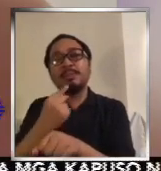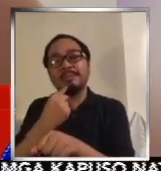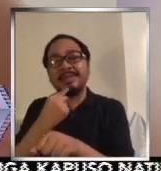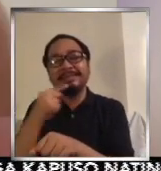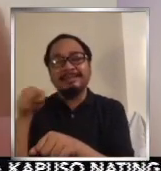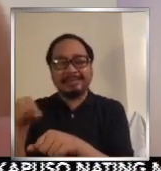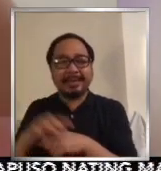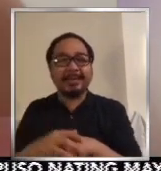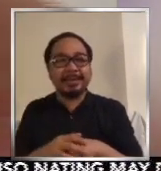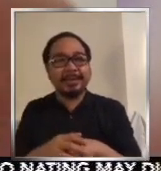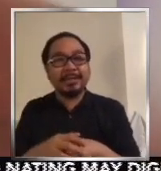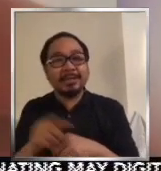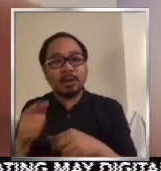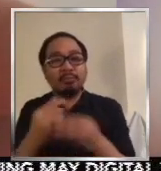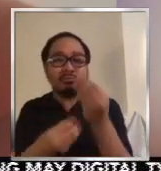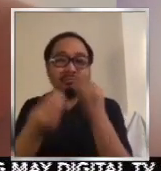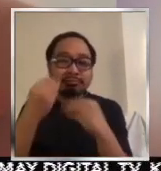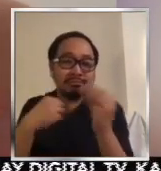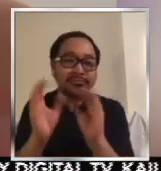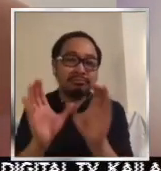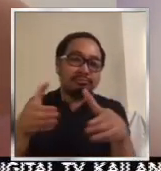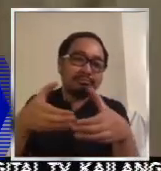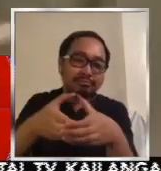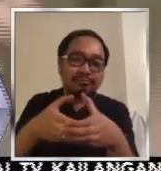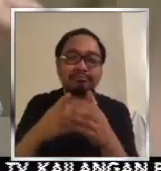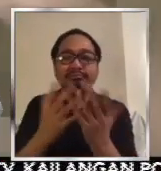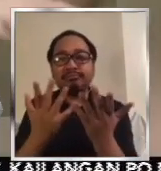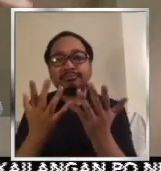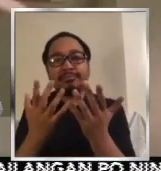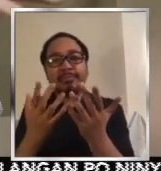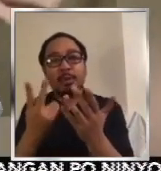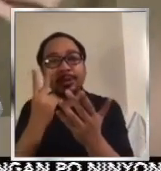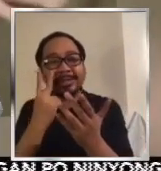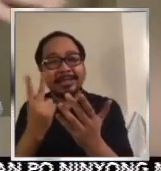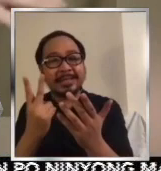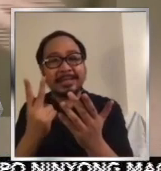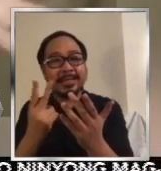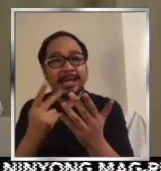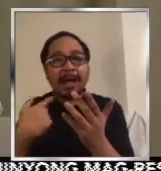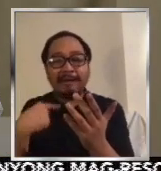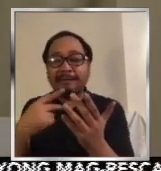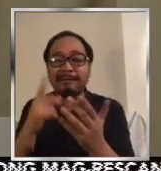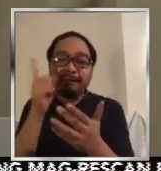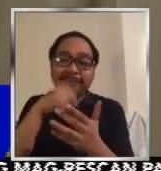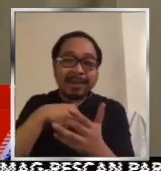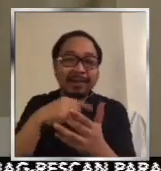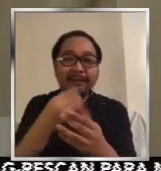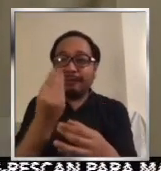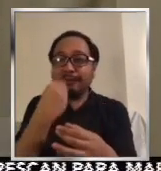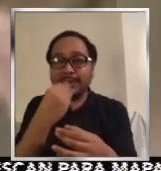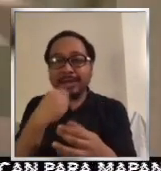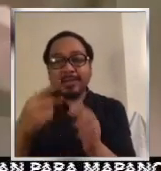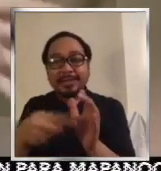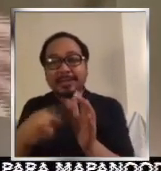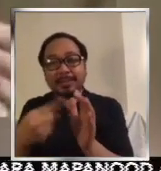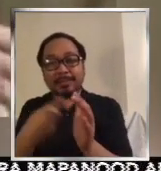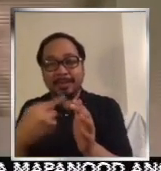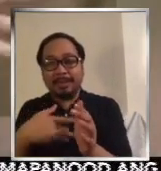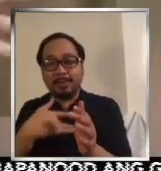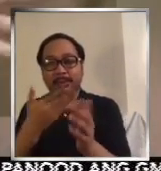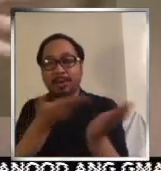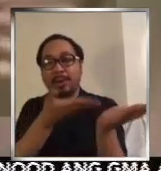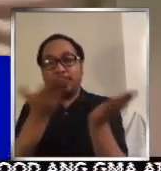na magkakasama, tapos kakainin niyo yung food props. Yung mga food props po na may mga times po ako, nadadala ko pa po sa